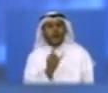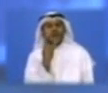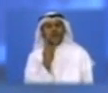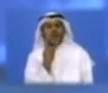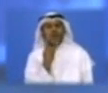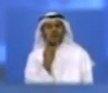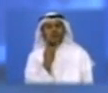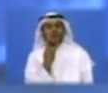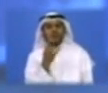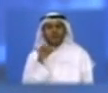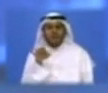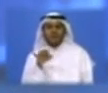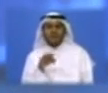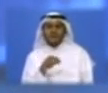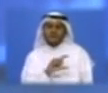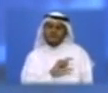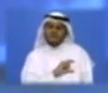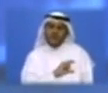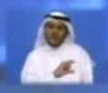اصحاب المنازل المدمره